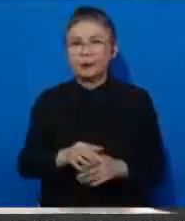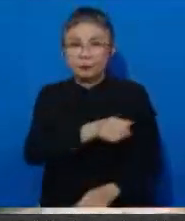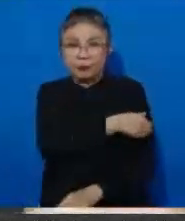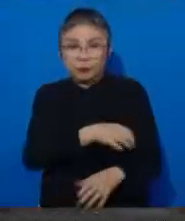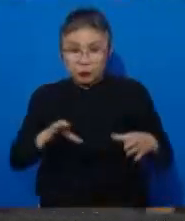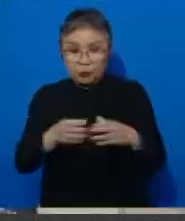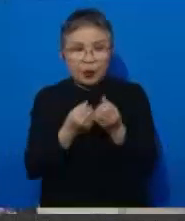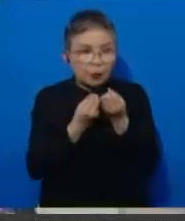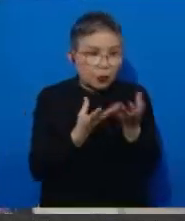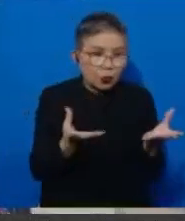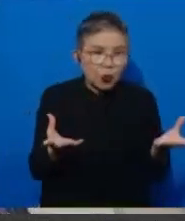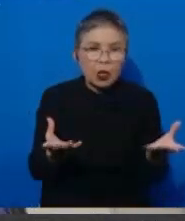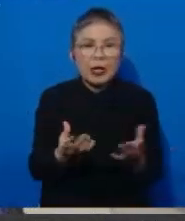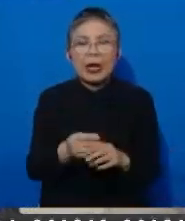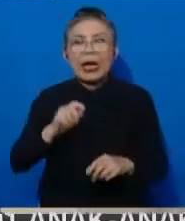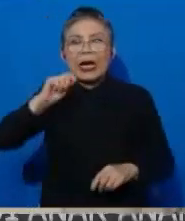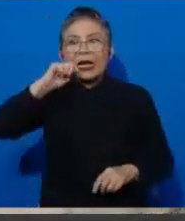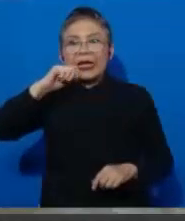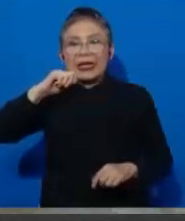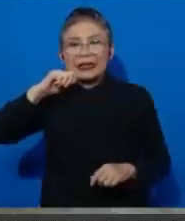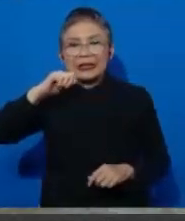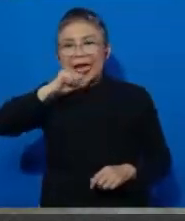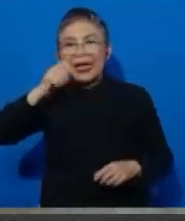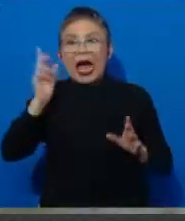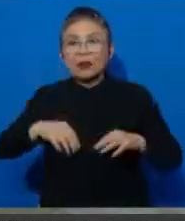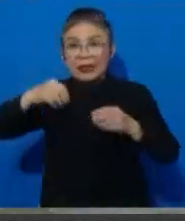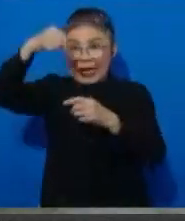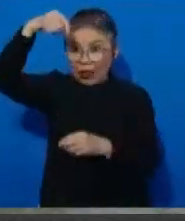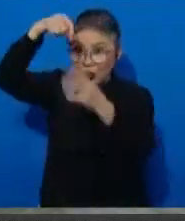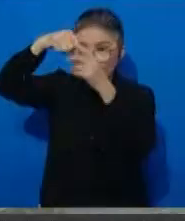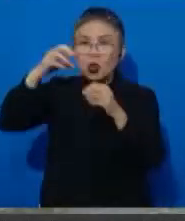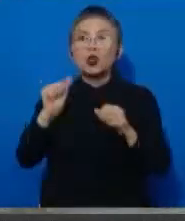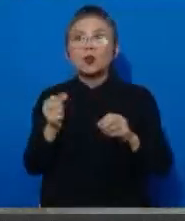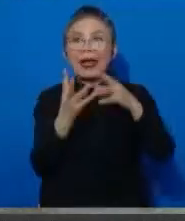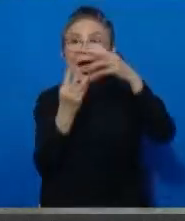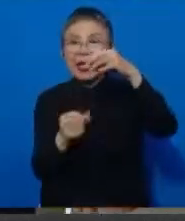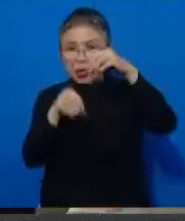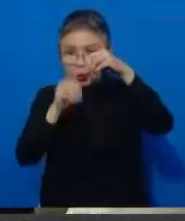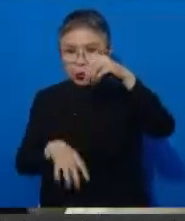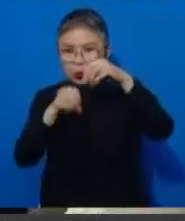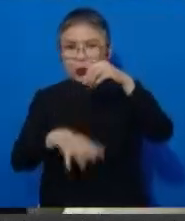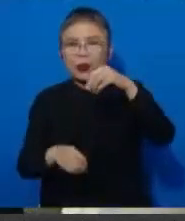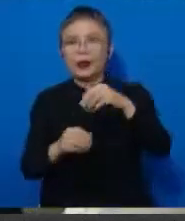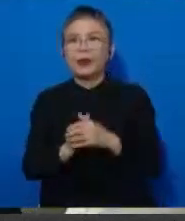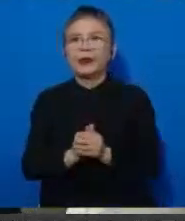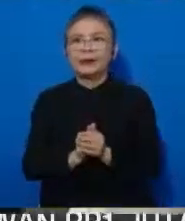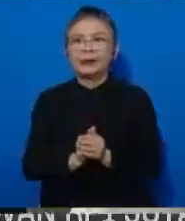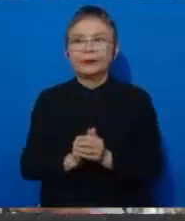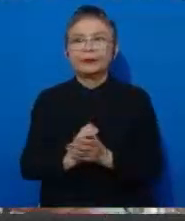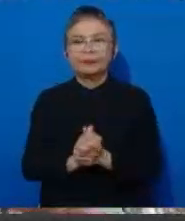hanya mengimbau agar daging wajib digantung untuk menurunkan kadar air pada daging. Tim Liputan CNN Indonesia.